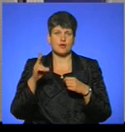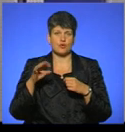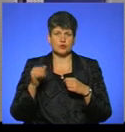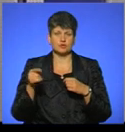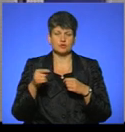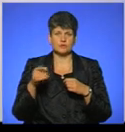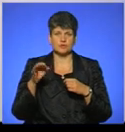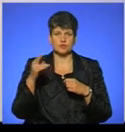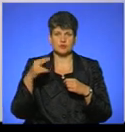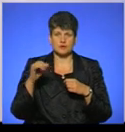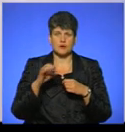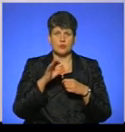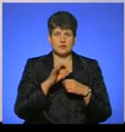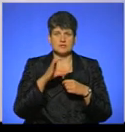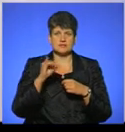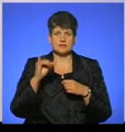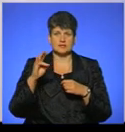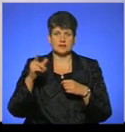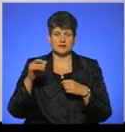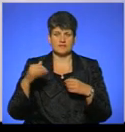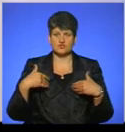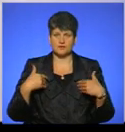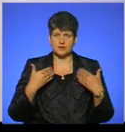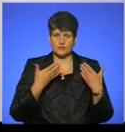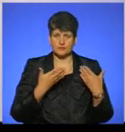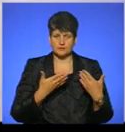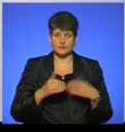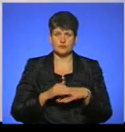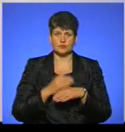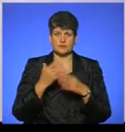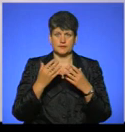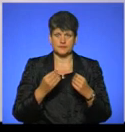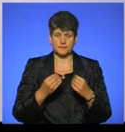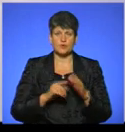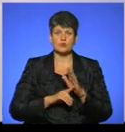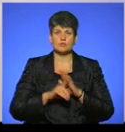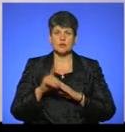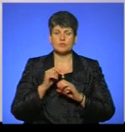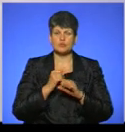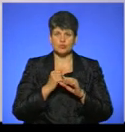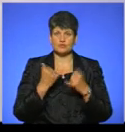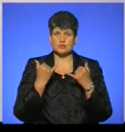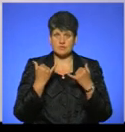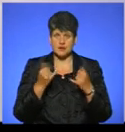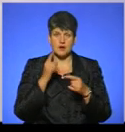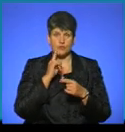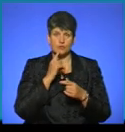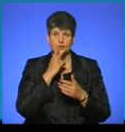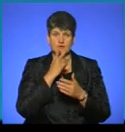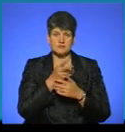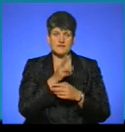облдержадміністрації Орест Сінгалевич. Вітаю вас. Доброго дня. Розпочнемо розмову уже за мить, а поки переглянемо